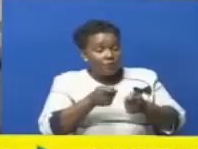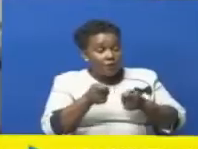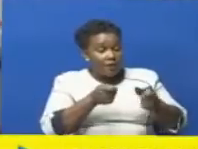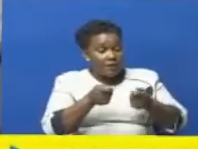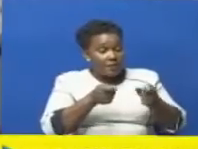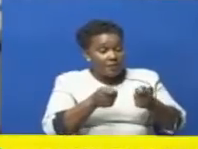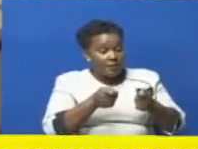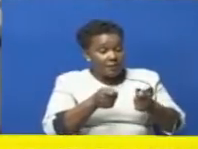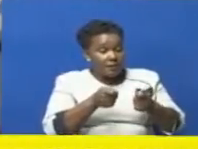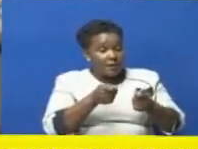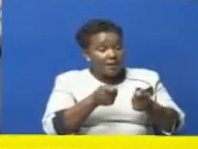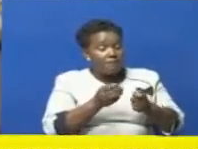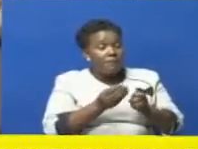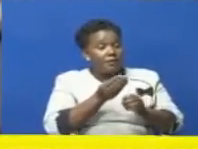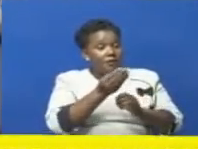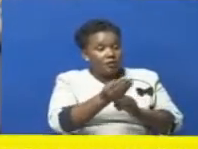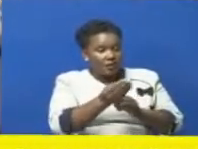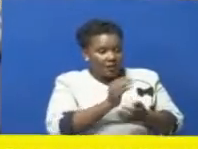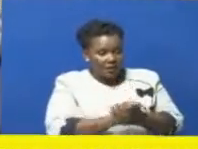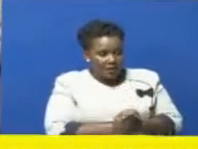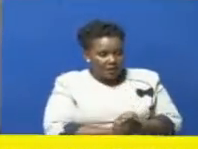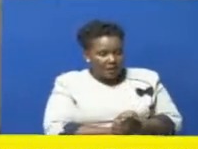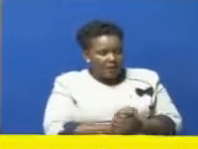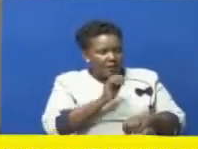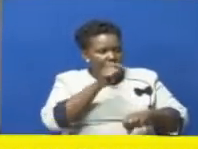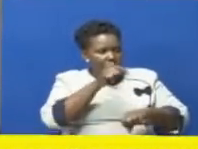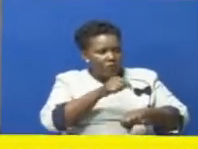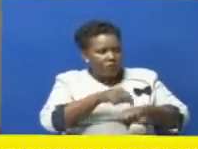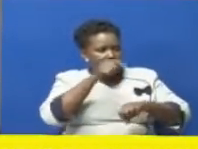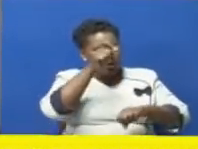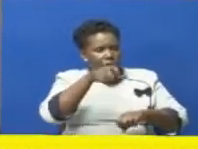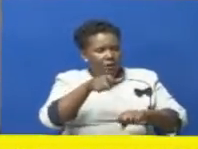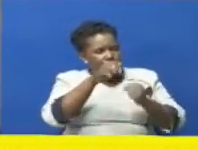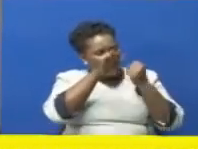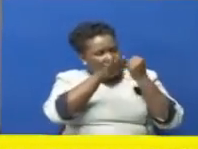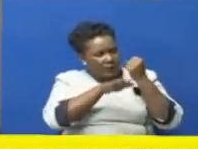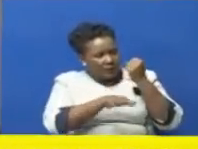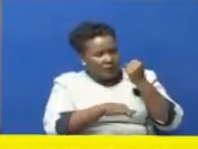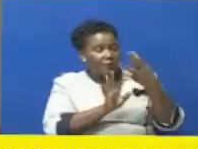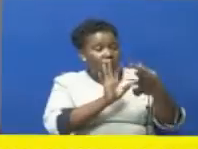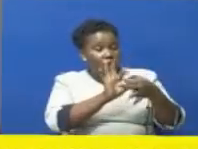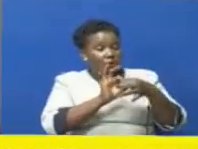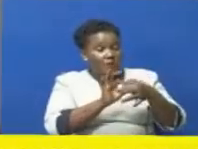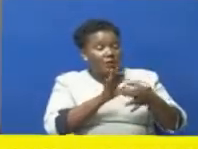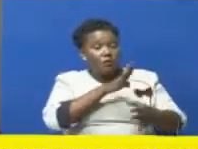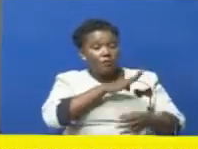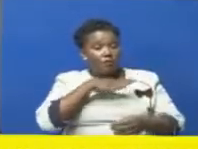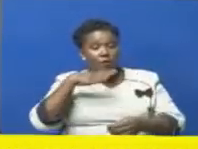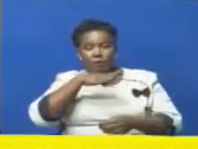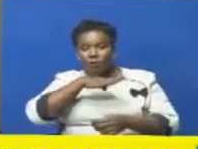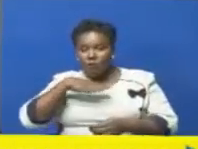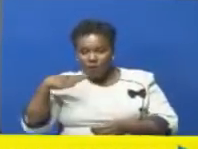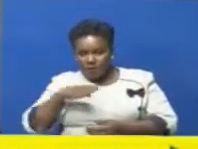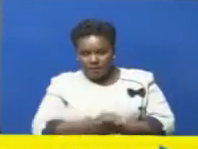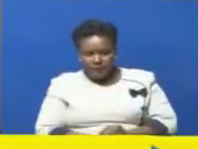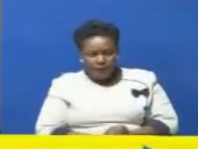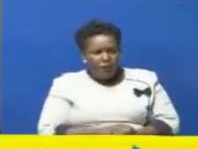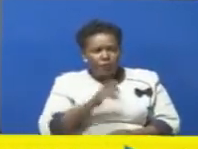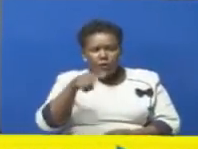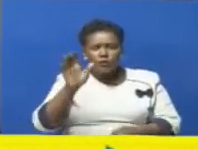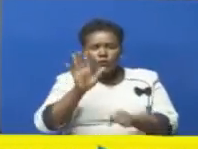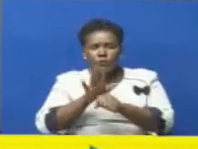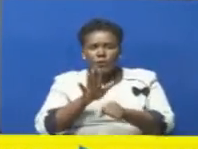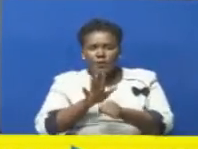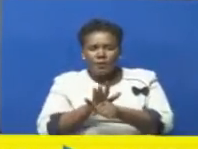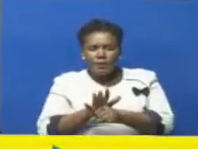Ujerumani ya kuwahusisha pia watu wa kada ya chini ambao wamehusika katika mauaji hayo ya kimbari ambayo yalihusisha raia wengi